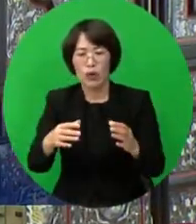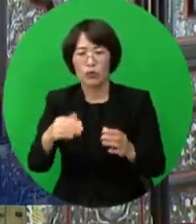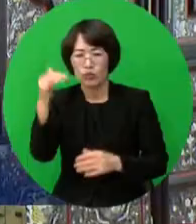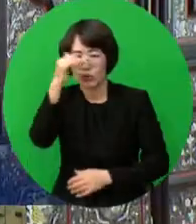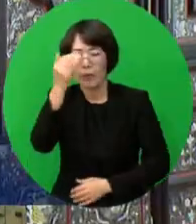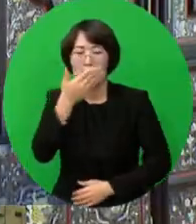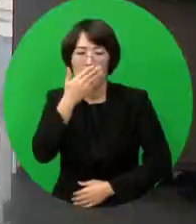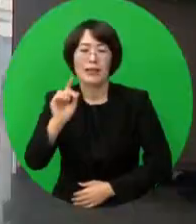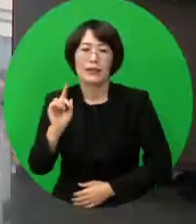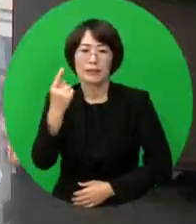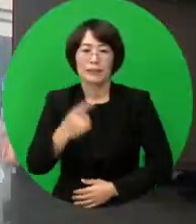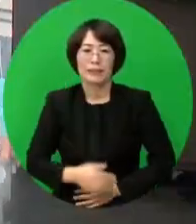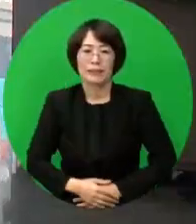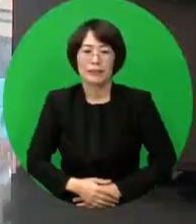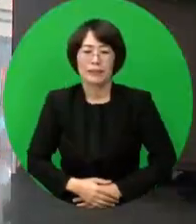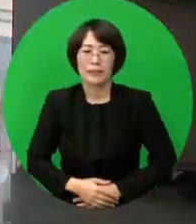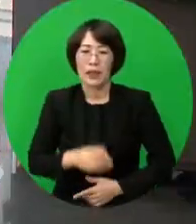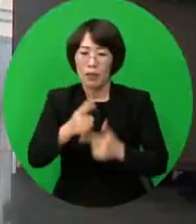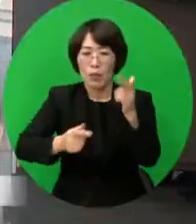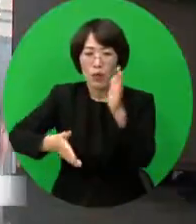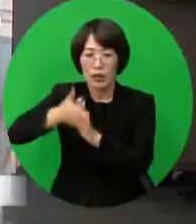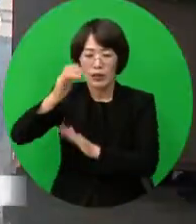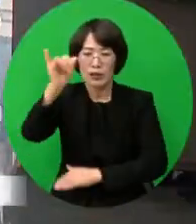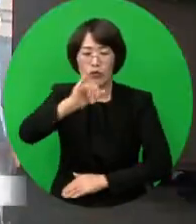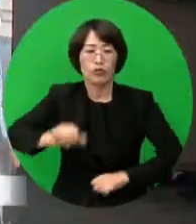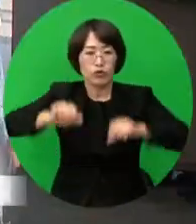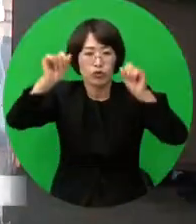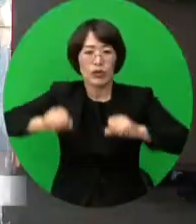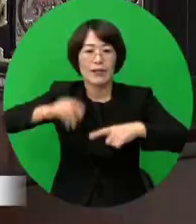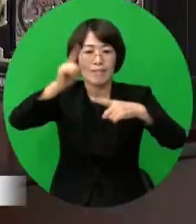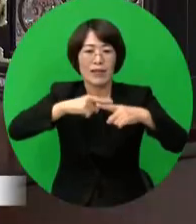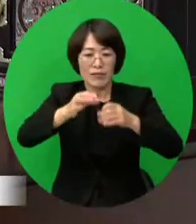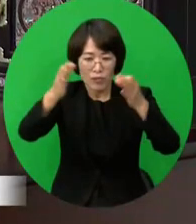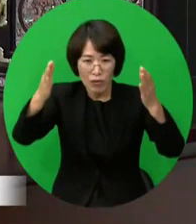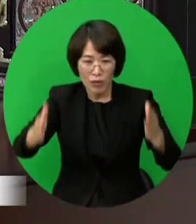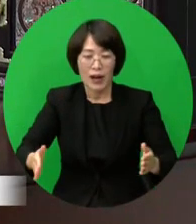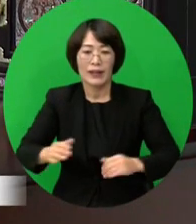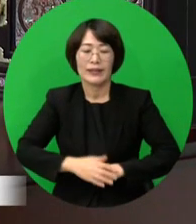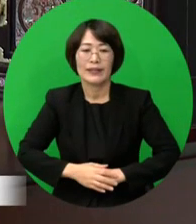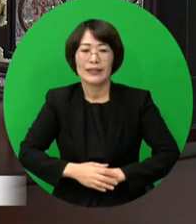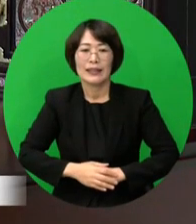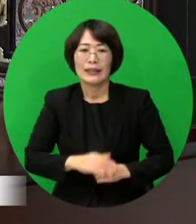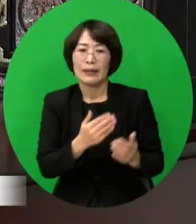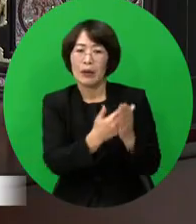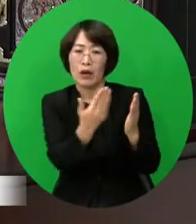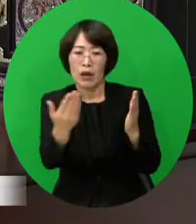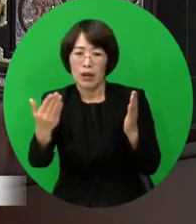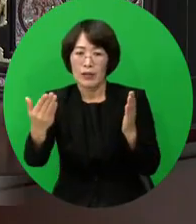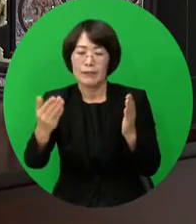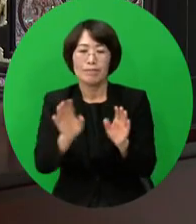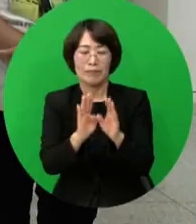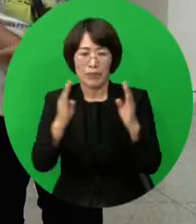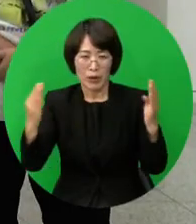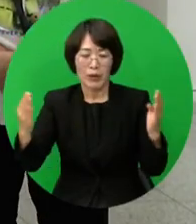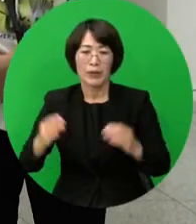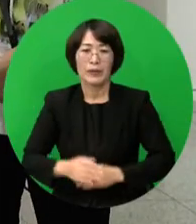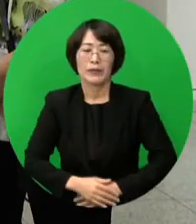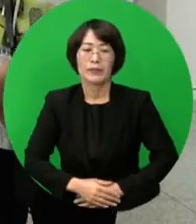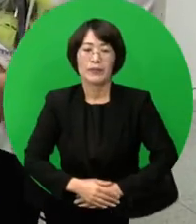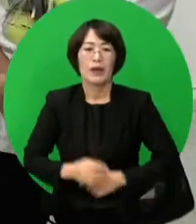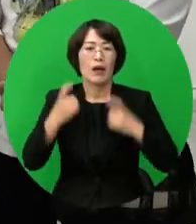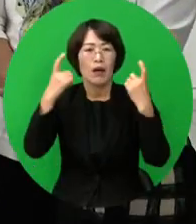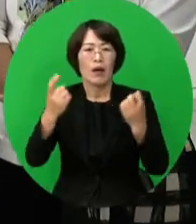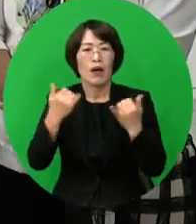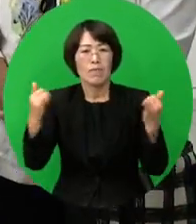그런 계기입니다. 목포시는 전국 체전 기간 동안 수준 높은 나전 7기 작품 전시회가 개최돼